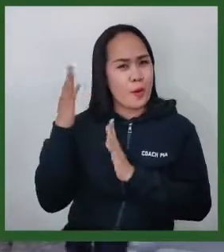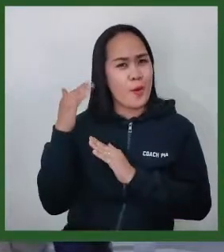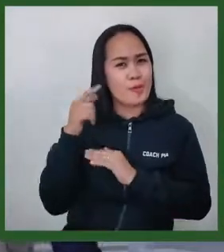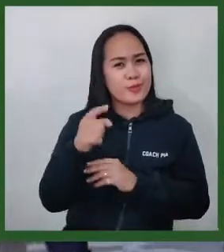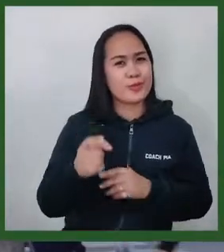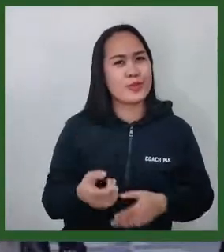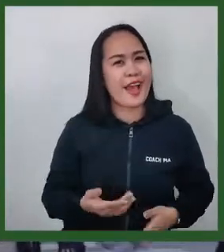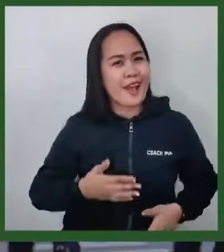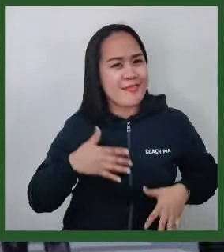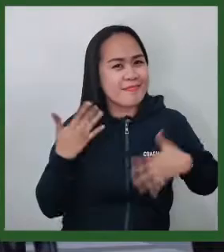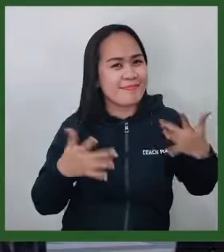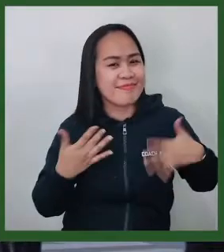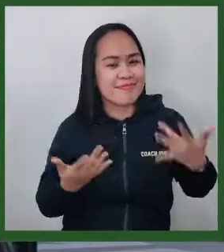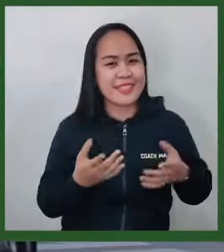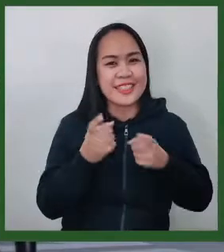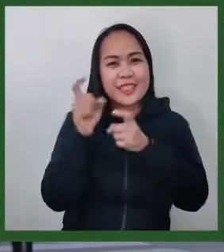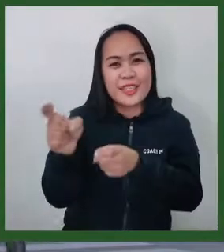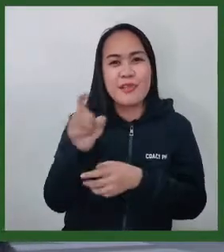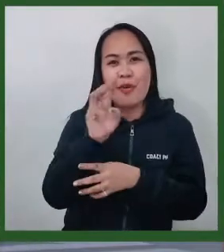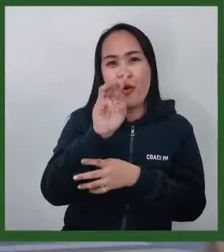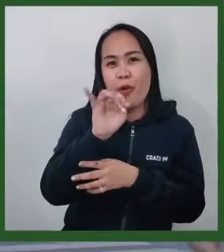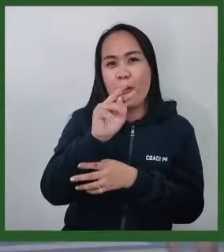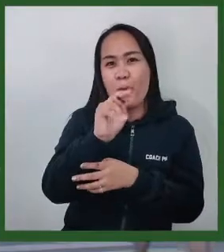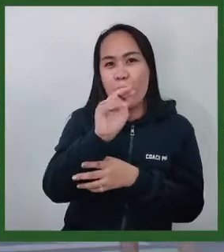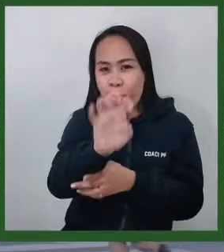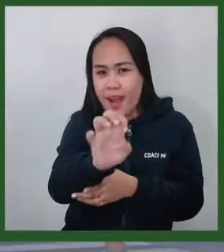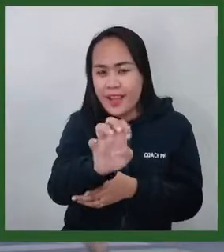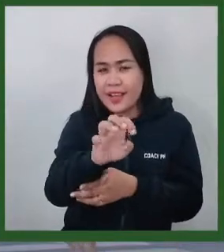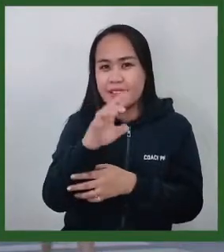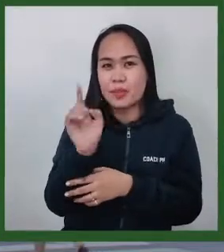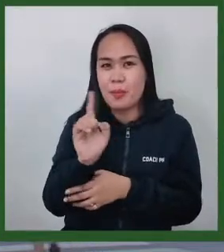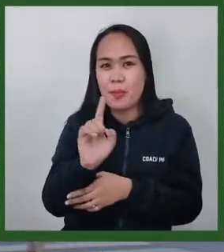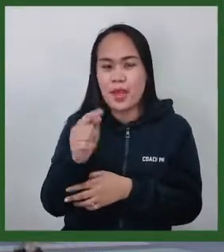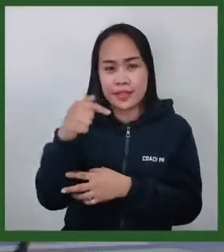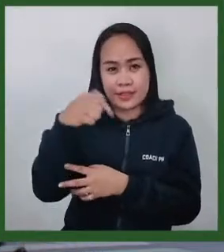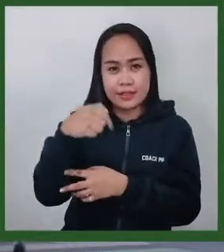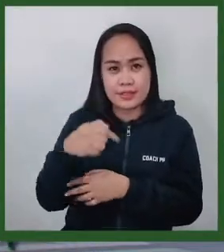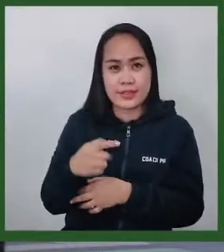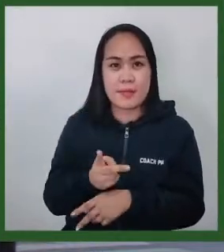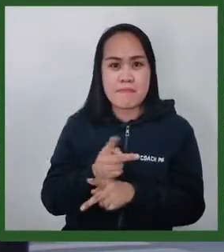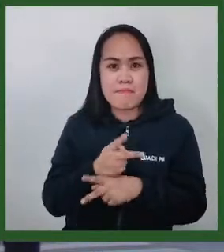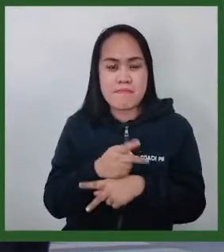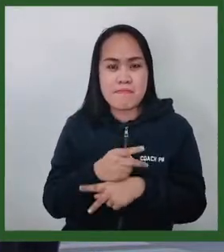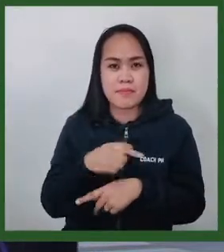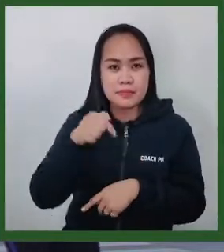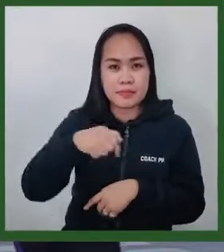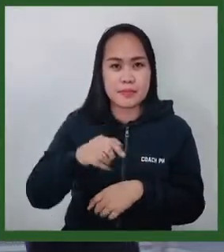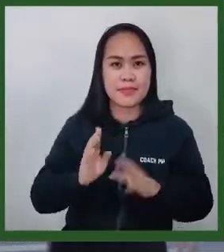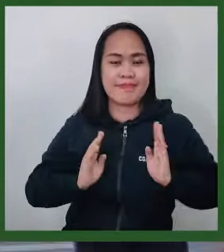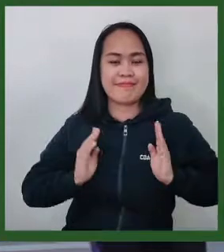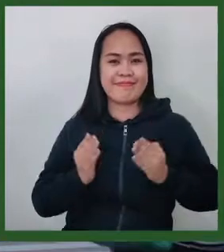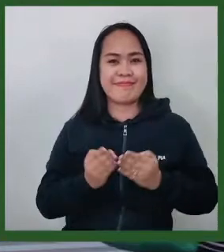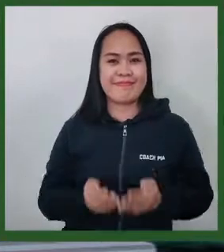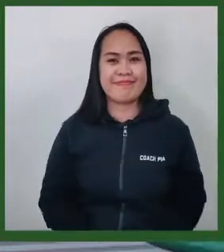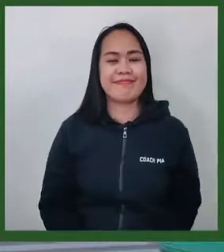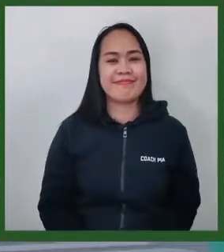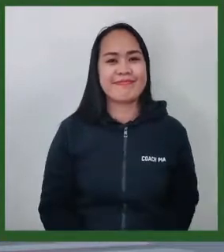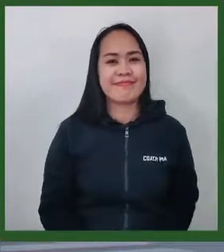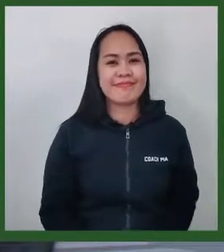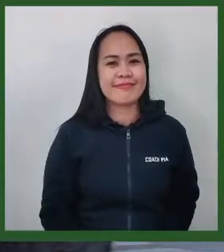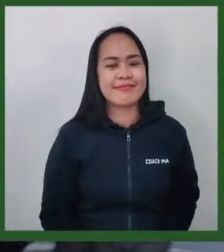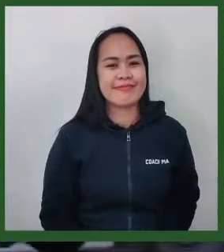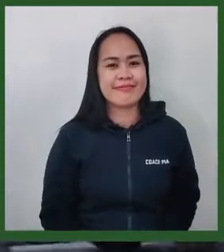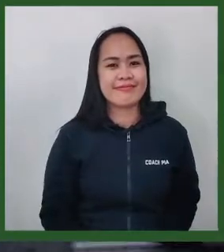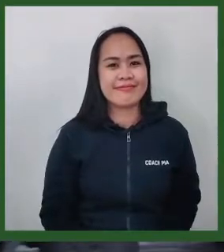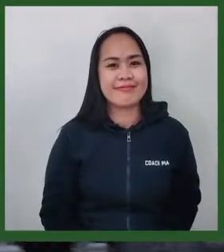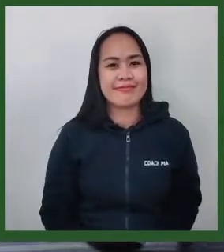aming naihandog sa inyo na wine na isa ho sa mga lokal na produkto ng ating barangay. So pagdating